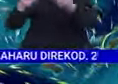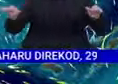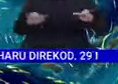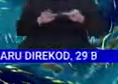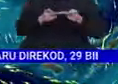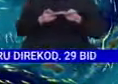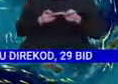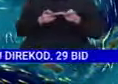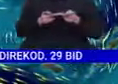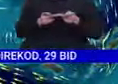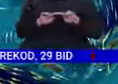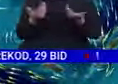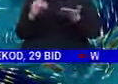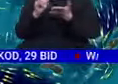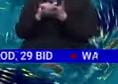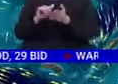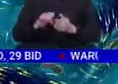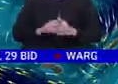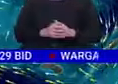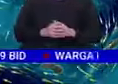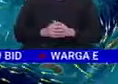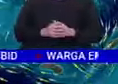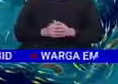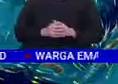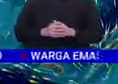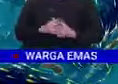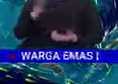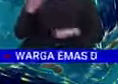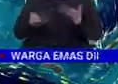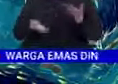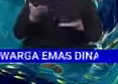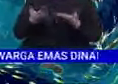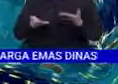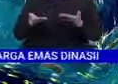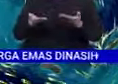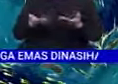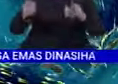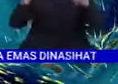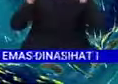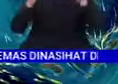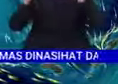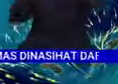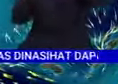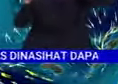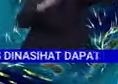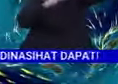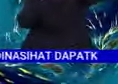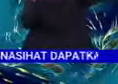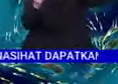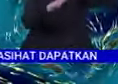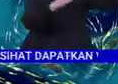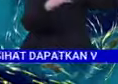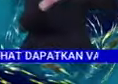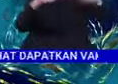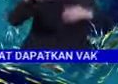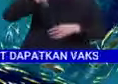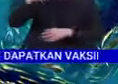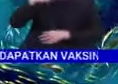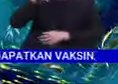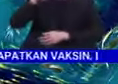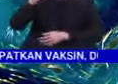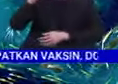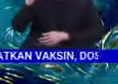sekitar kawasan yang tersebut Selain itu dicongkel Khan kalau kelajuan angin melibatkan kawasan perairan pukek